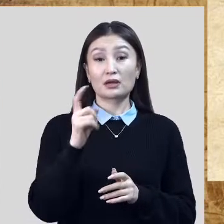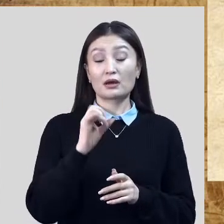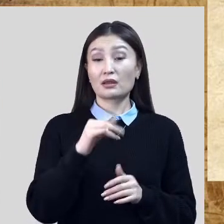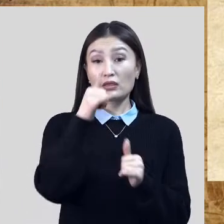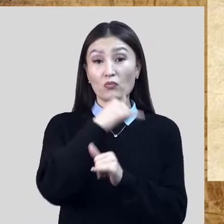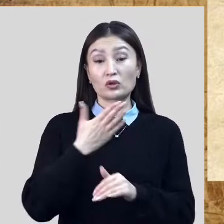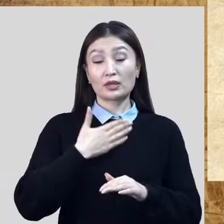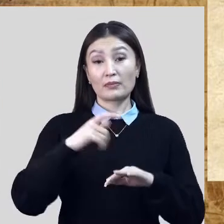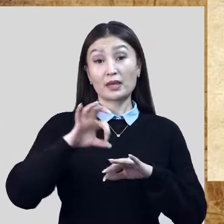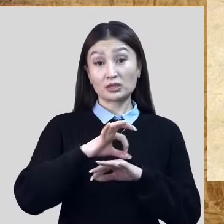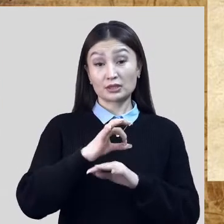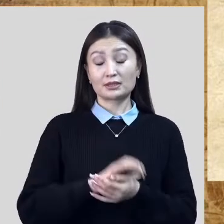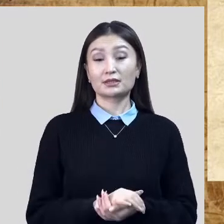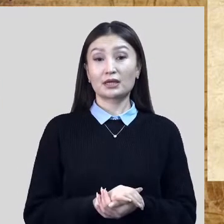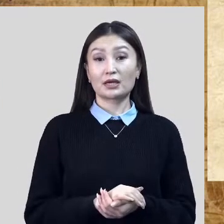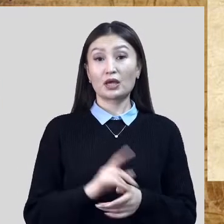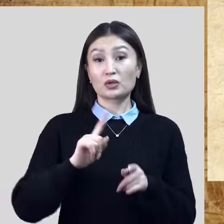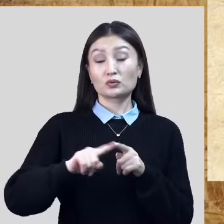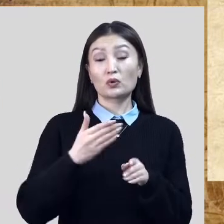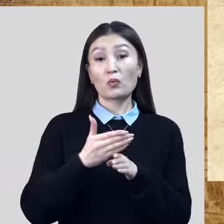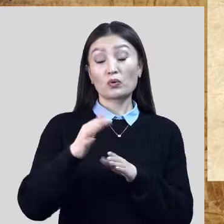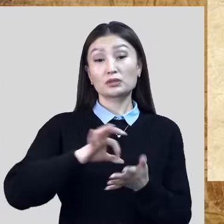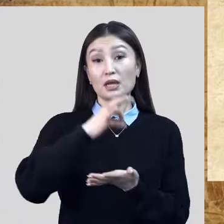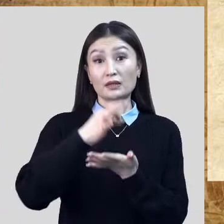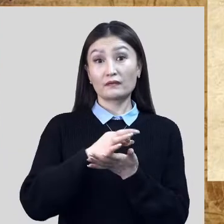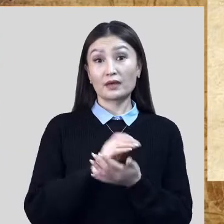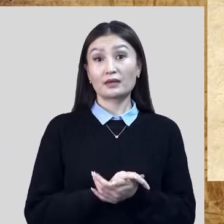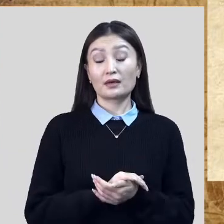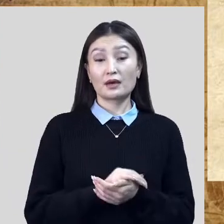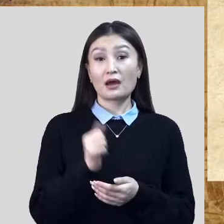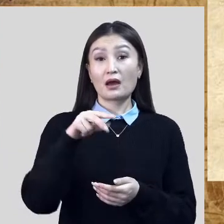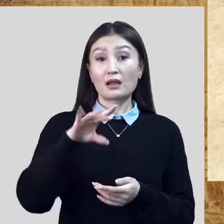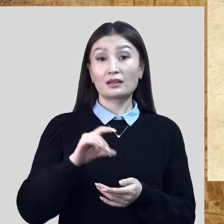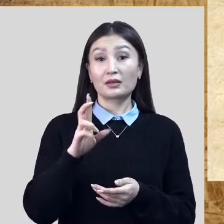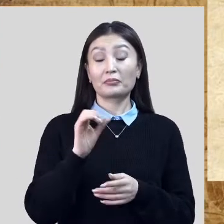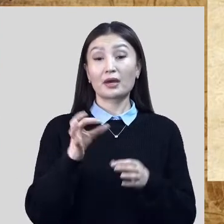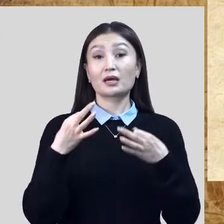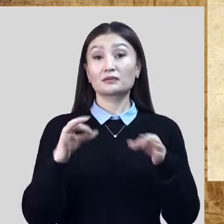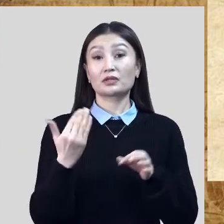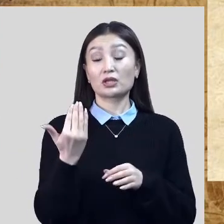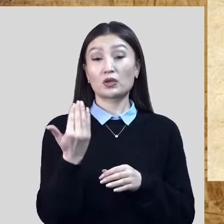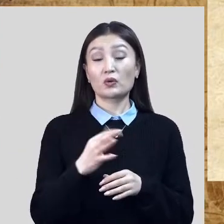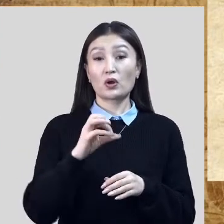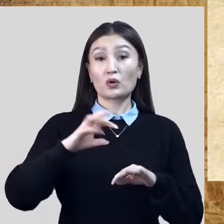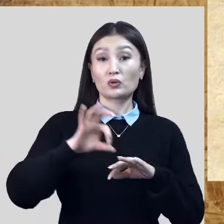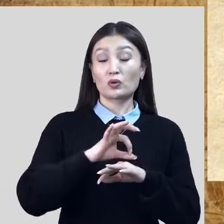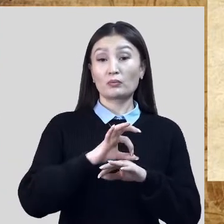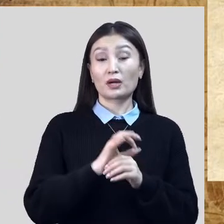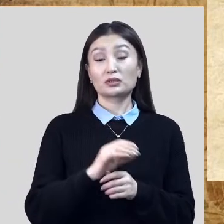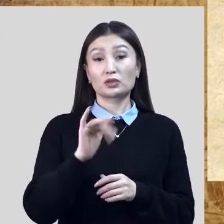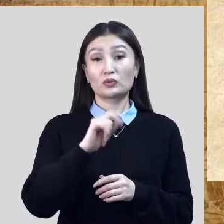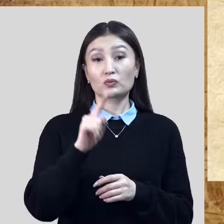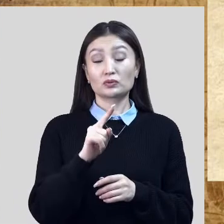на мне жениться». Вскоре после ответа смелый Курманджан Алымбек освободил ее от брачных уз